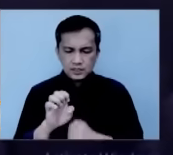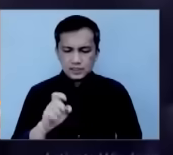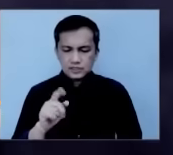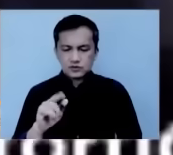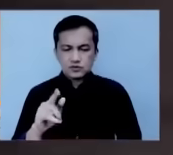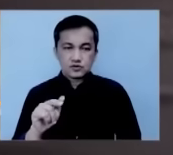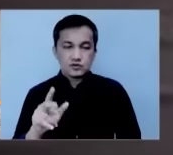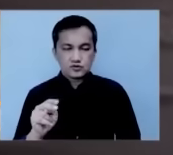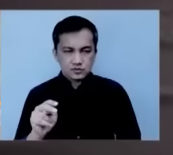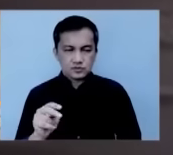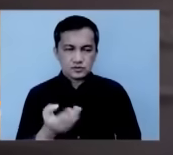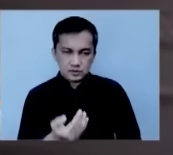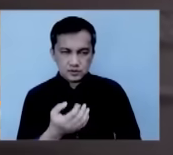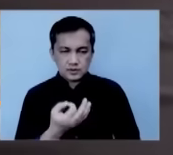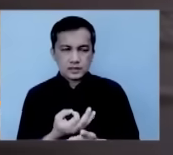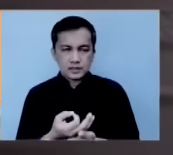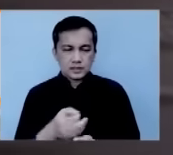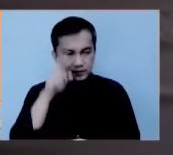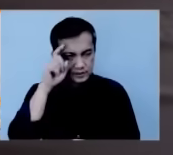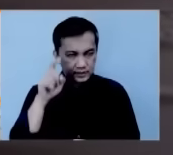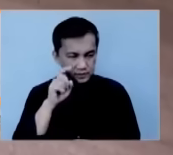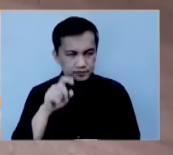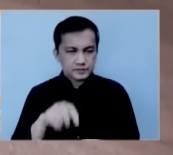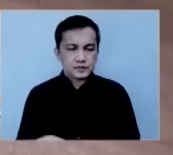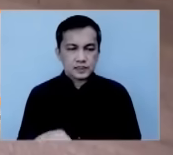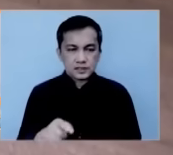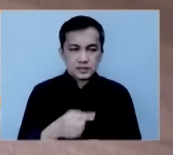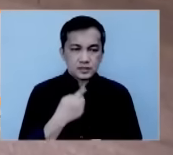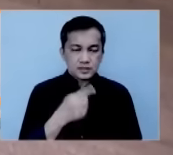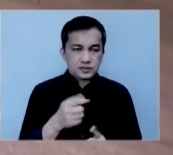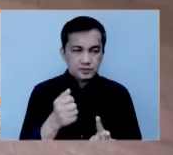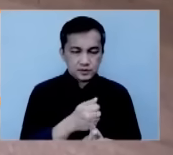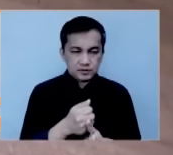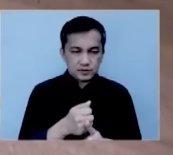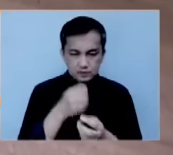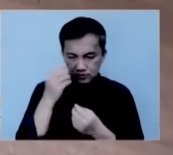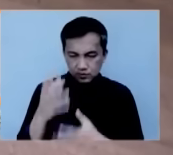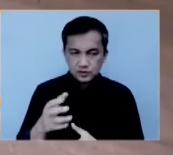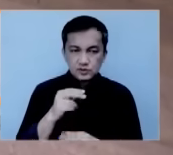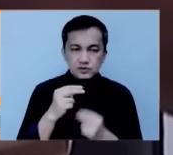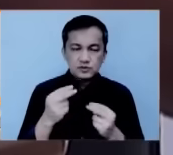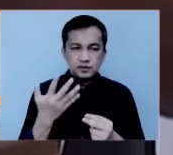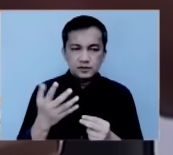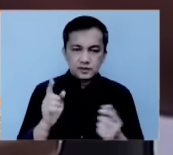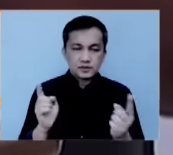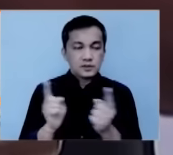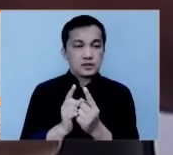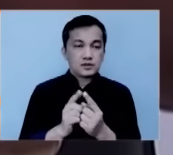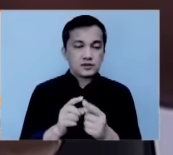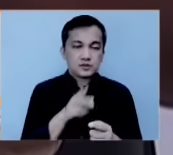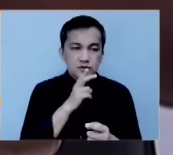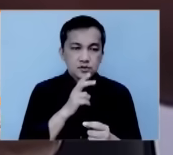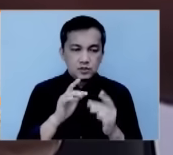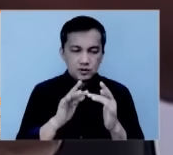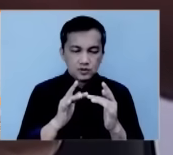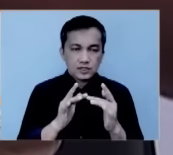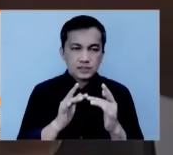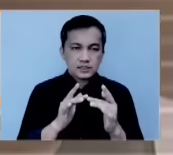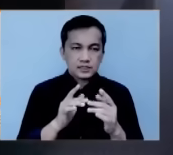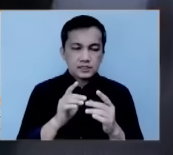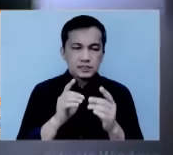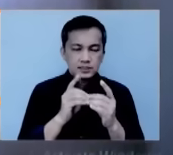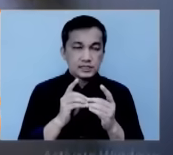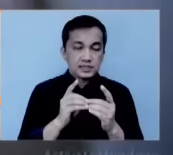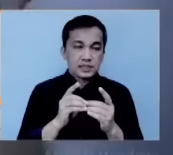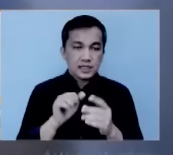ha? Kwento ng 20 anyos na biktimang si Elias Levy sa News 5, nakilala lang niya ang sospek sa online dating app. Hindi raw